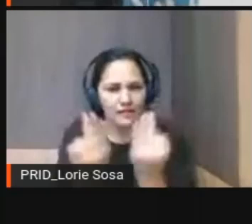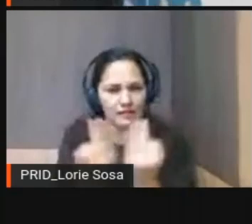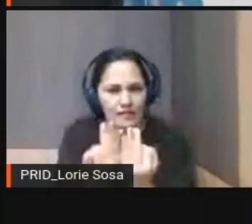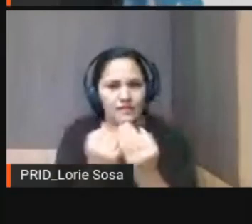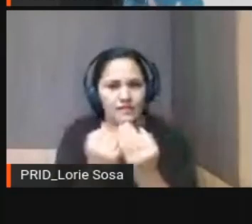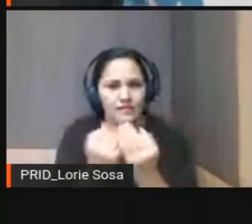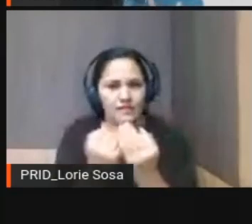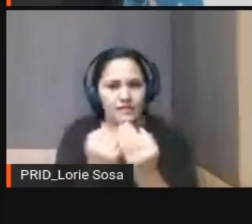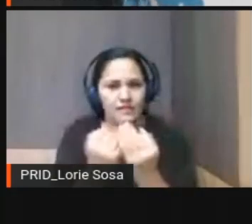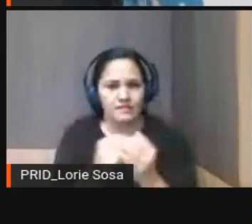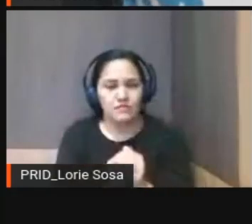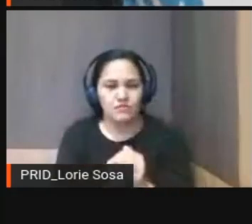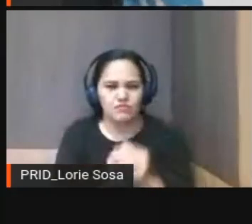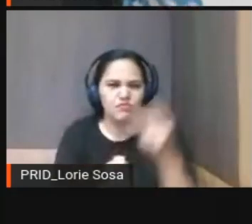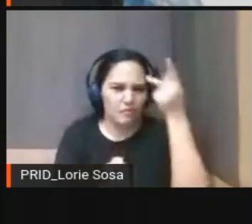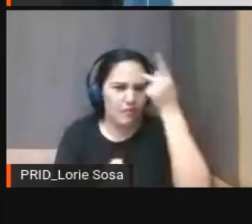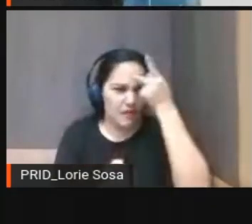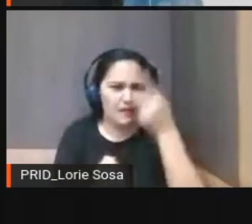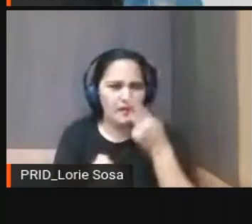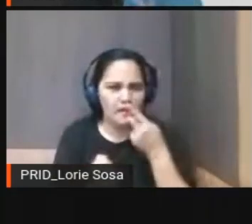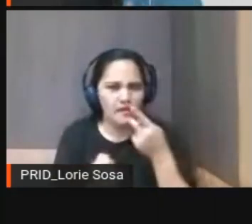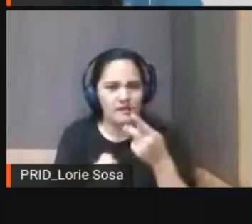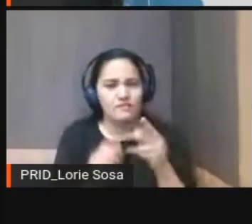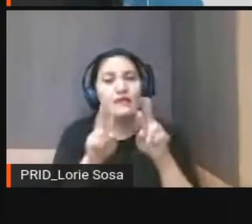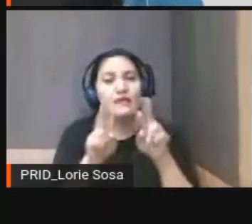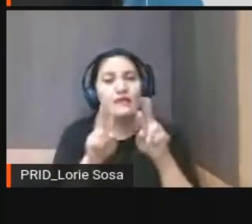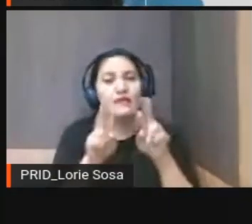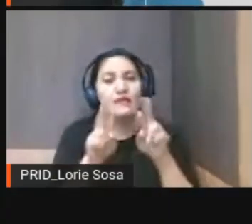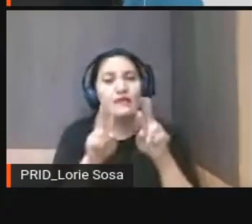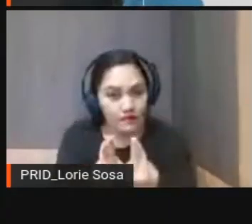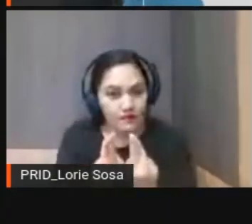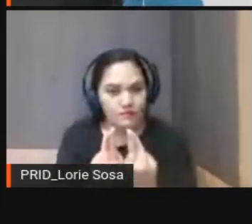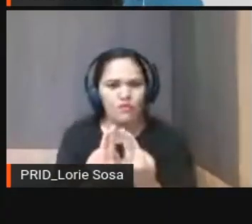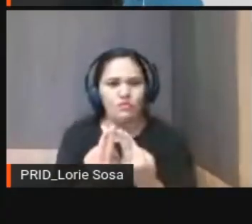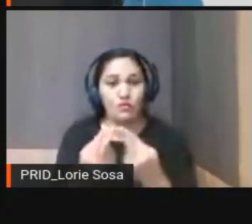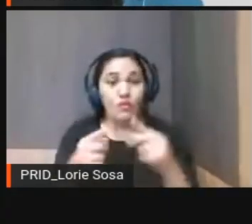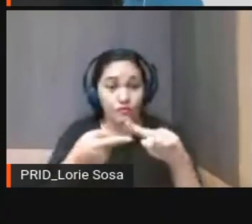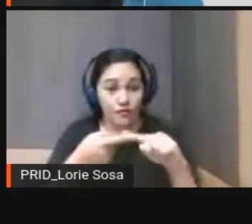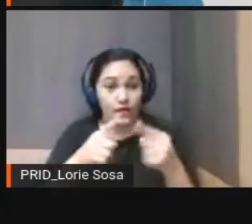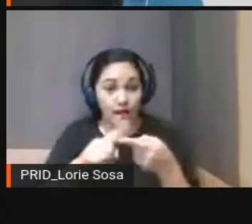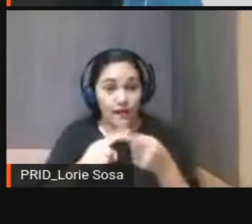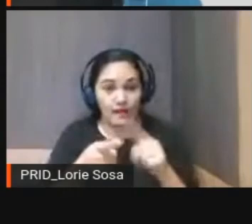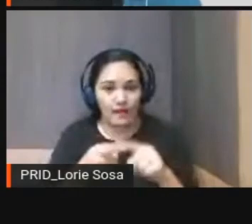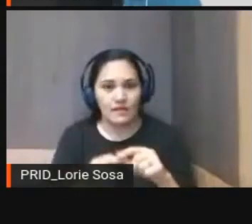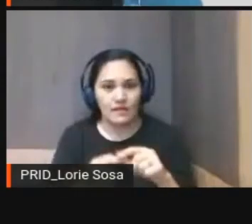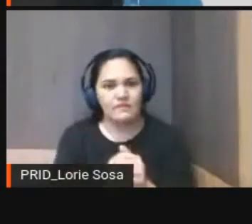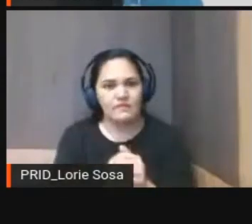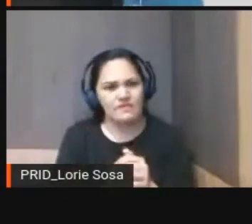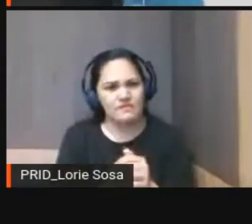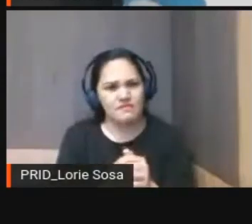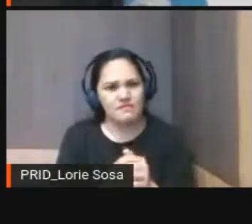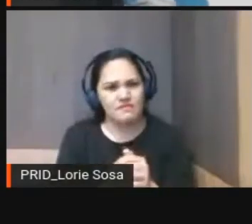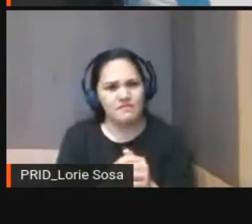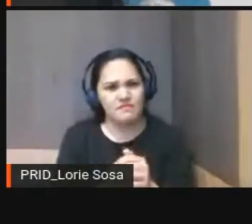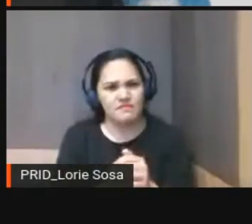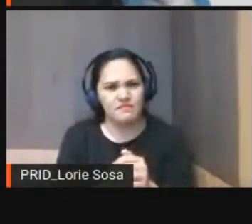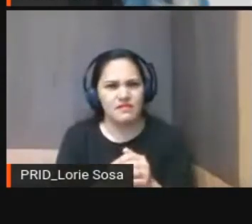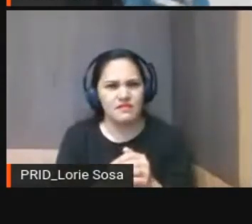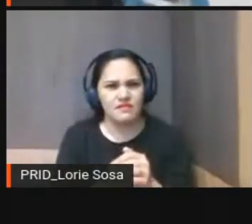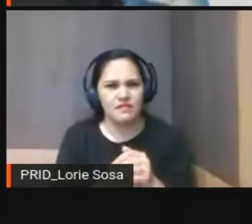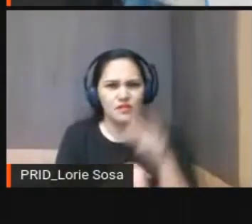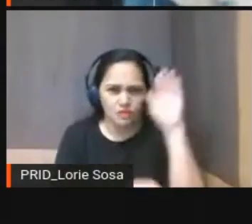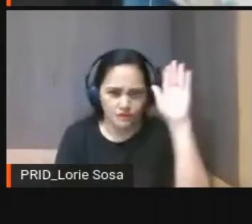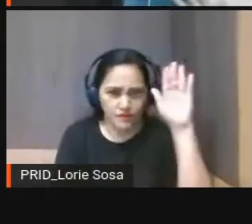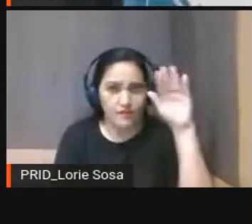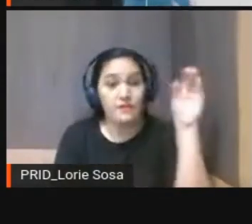parents, your relatives, or your friends, no? Dahil at the end of the day, kahit gaano